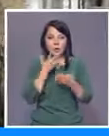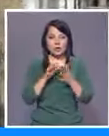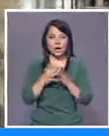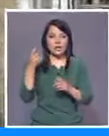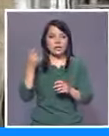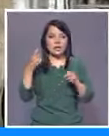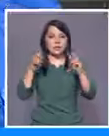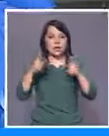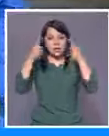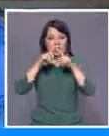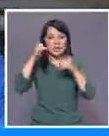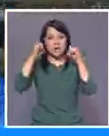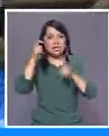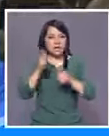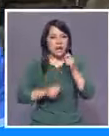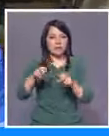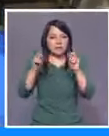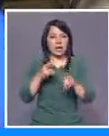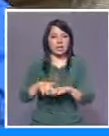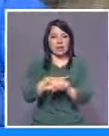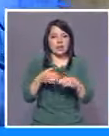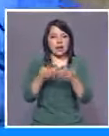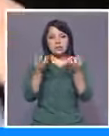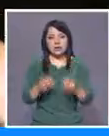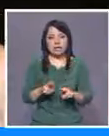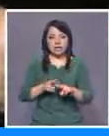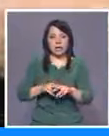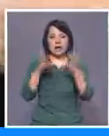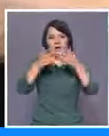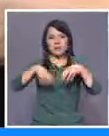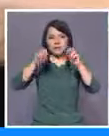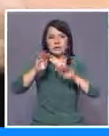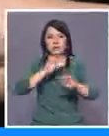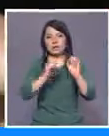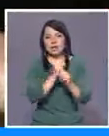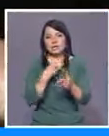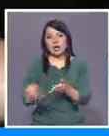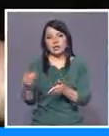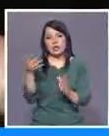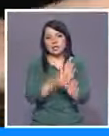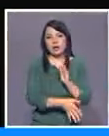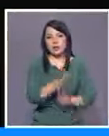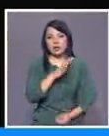шаруашылығы техникасын және сиыр сауға арналған арнайы аппараттар сатып алуға жұмсалған.